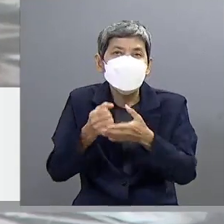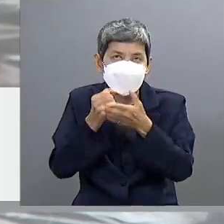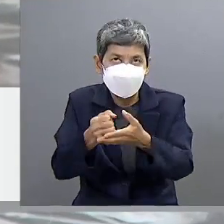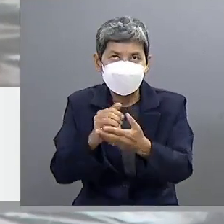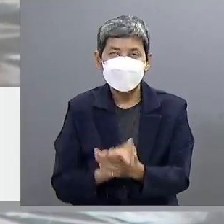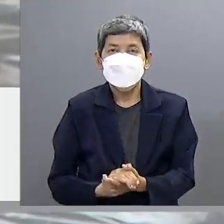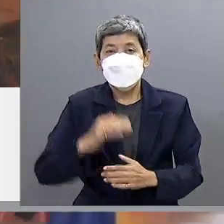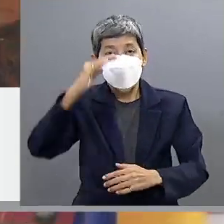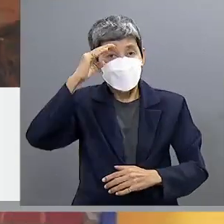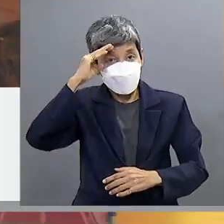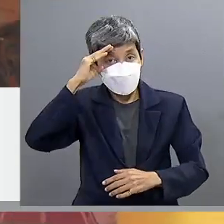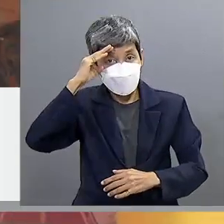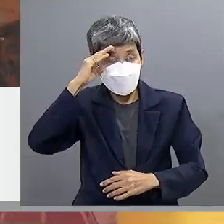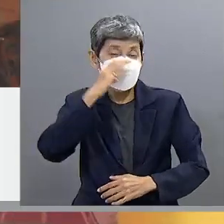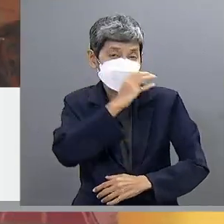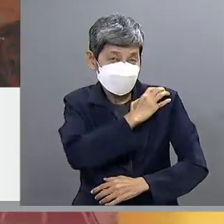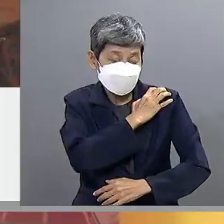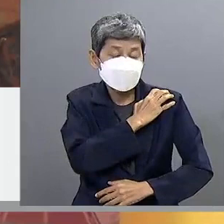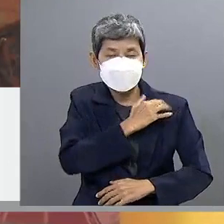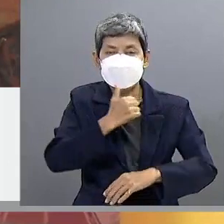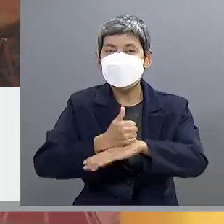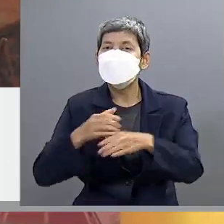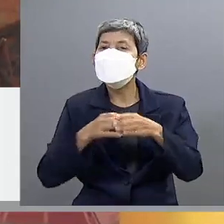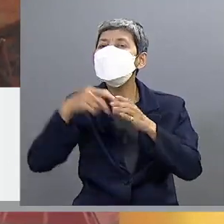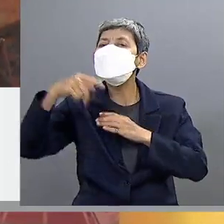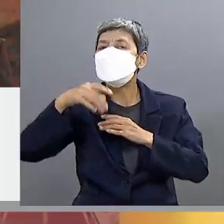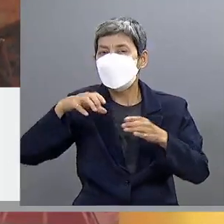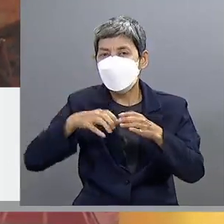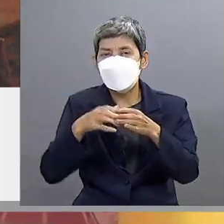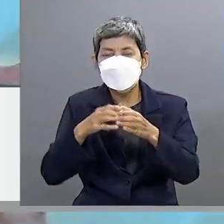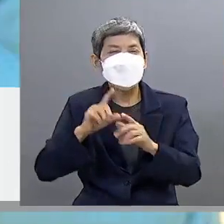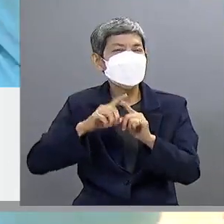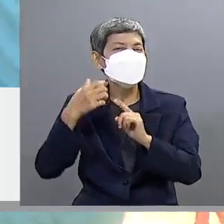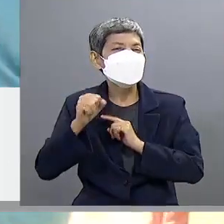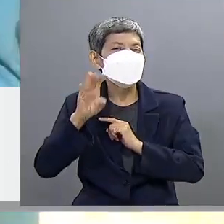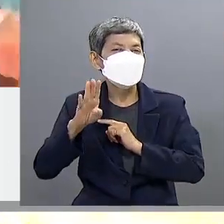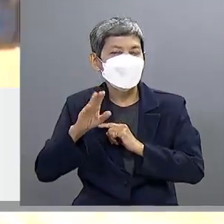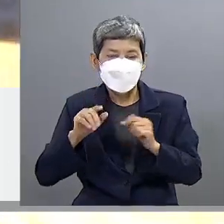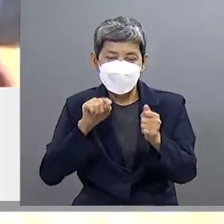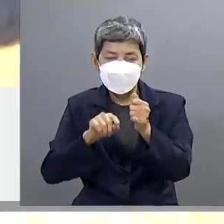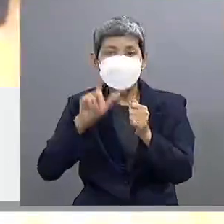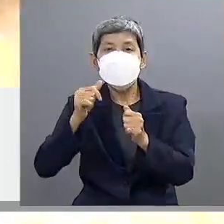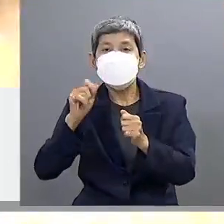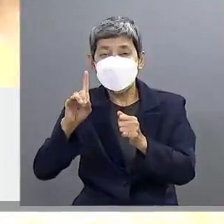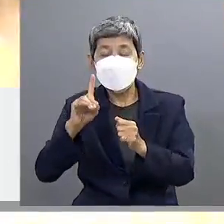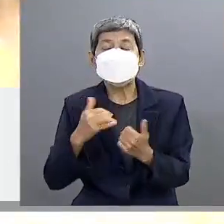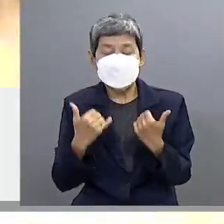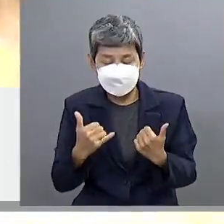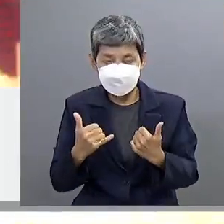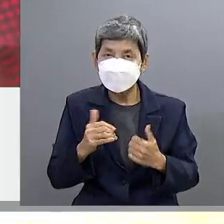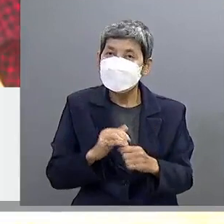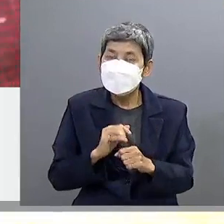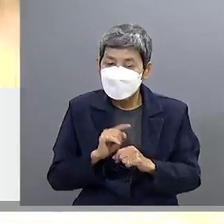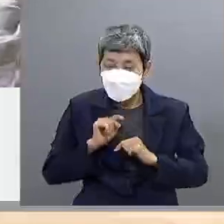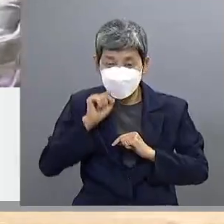เองณรงค์ชัยเจริญชัยผู้บังคับหน่วยเฉพาะกิจกรมทหารราบที่ 14อำเภอแม่สอดบอกว่าผู้นี้ภัยที่กลับไปภูมิลำเนาส่วน